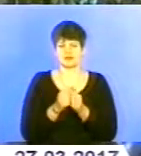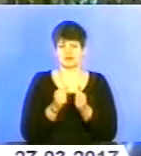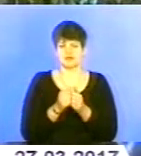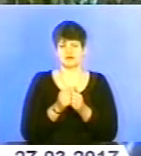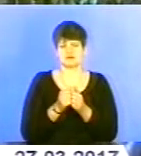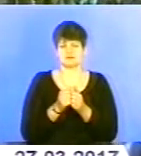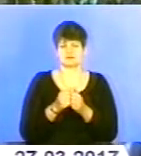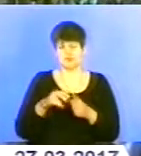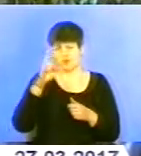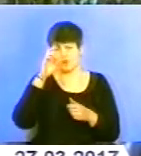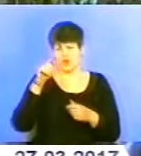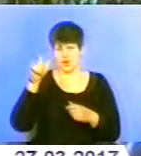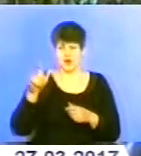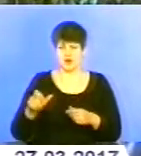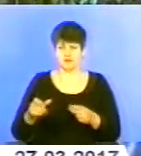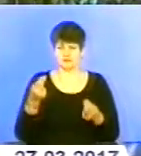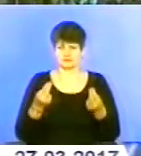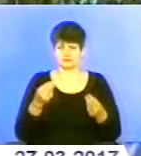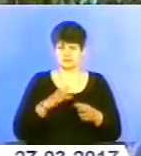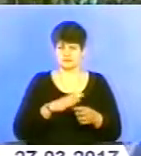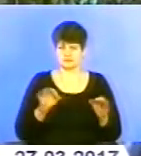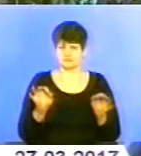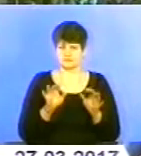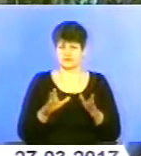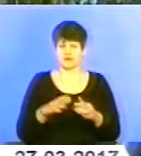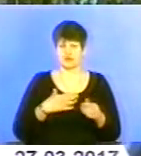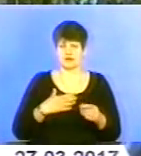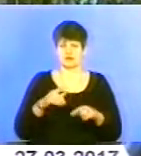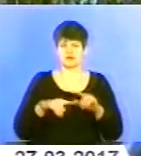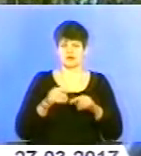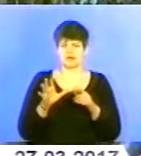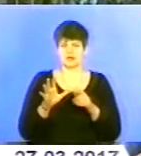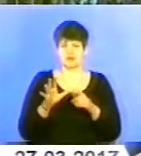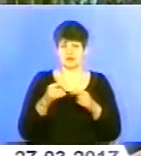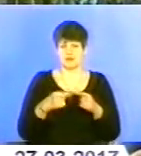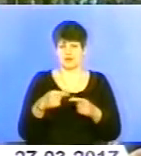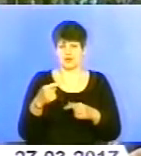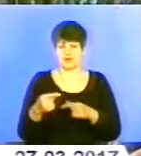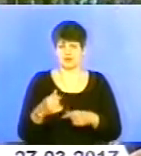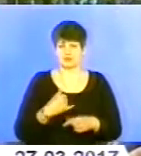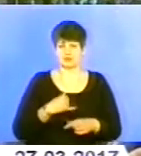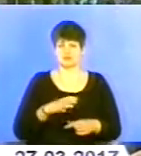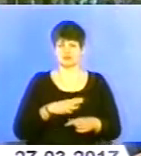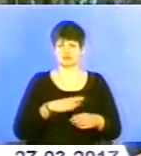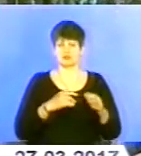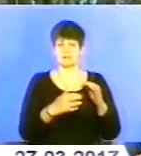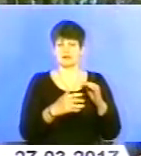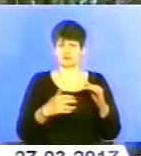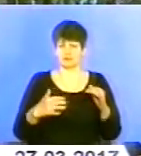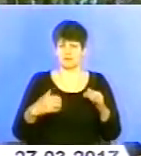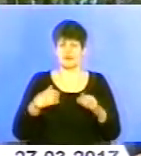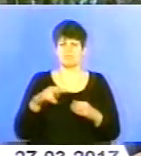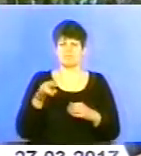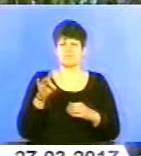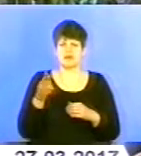III. Я вже в моїй родині 5-те покоління музикантів. У нас були бандуристи, мій